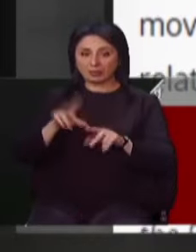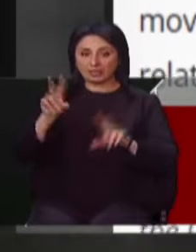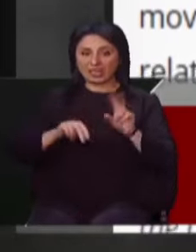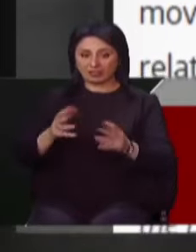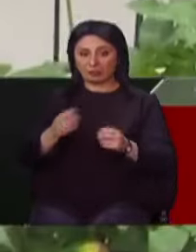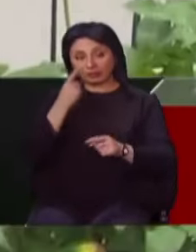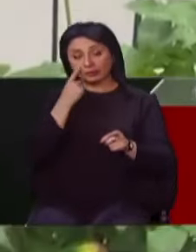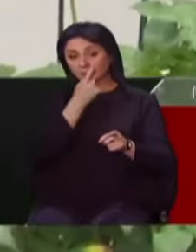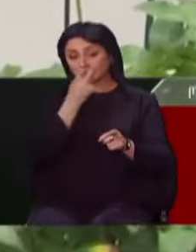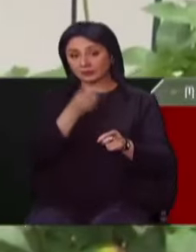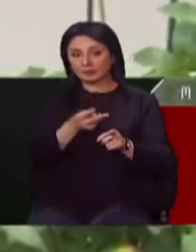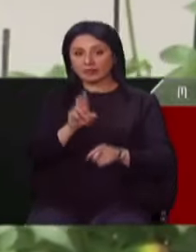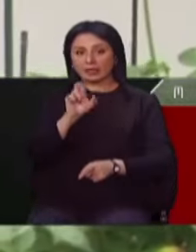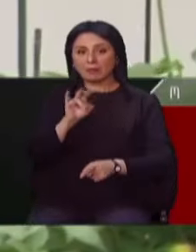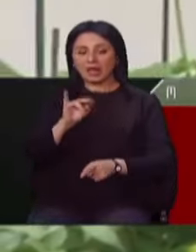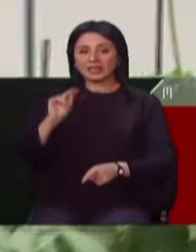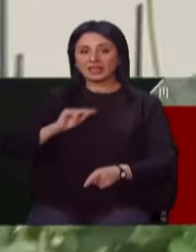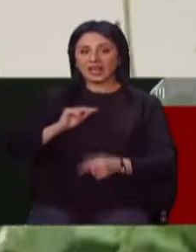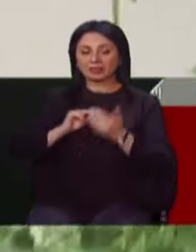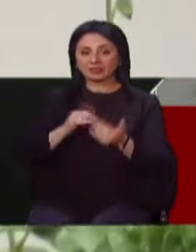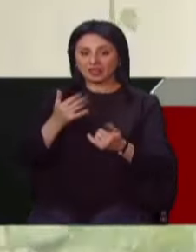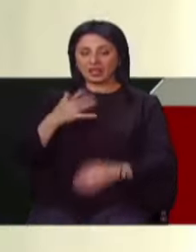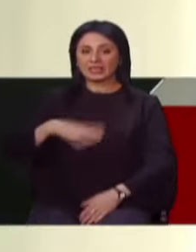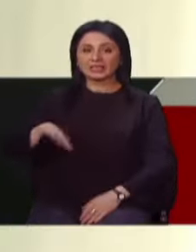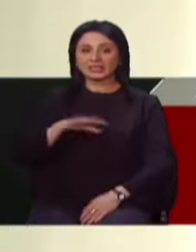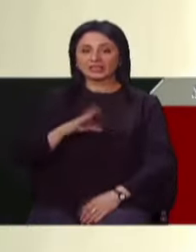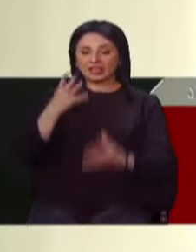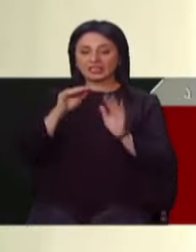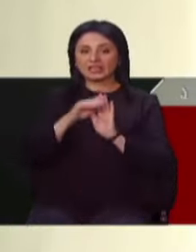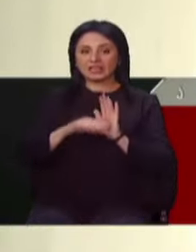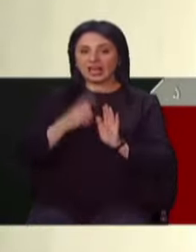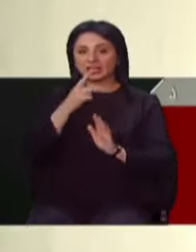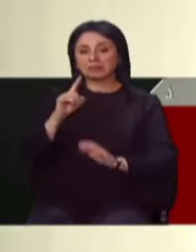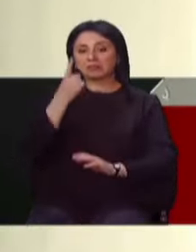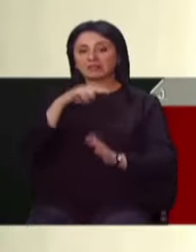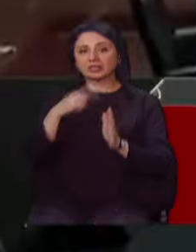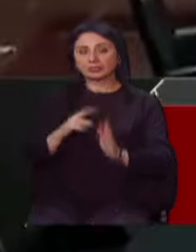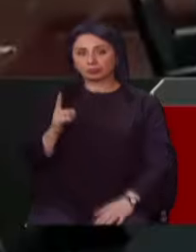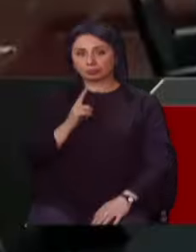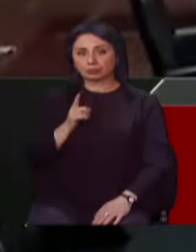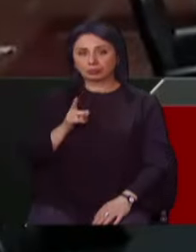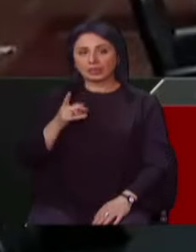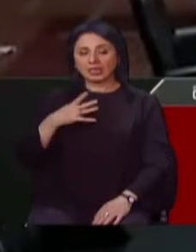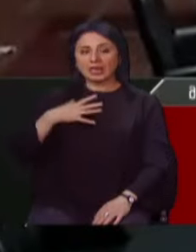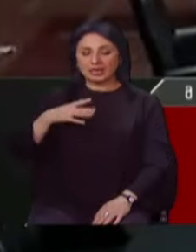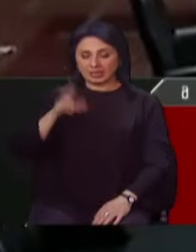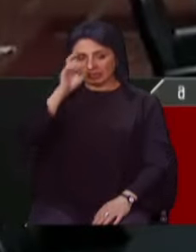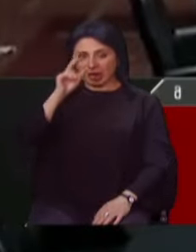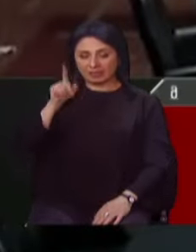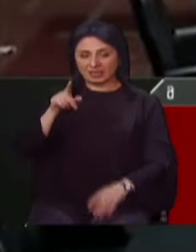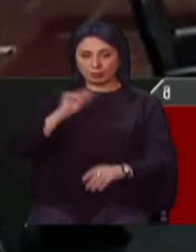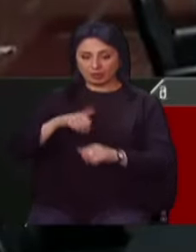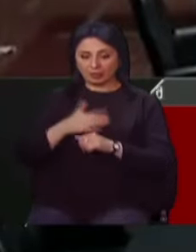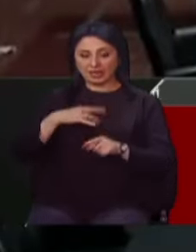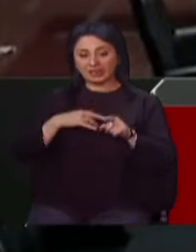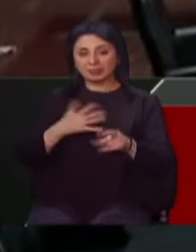გათვალისწინებით მივიღებთ. ბაიდენის ადმინისტრაციისთვის ახლა საქართველო დღის წესრიგის ერთ-ერთი პირველი საკითხია. სახელმწიფო დეპარტამენტის გარდა ახლა